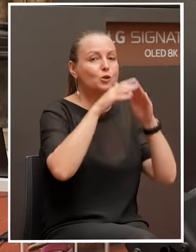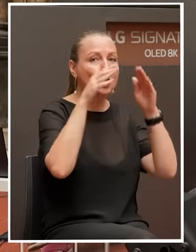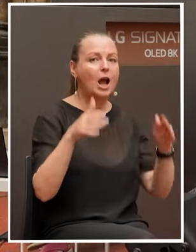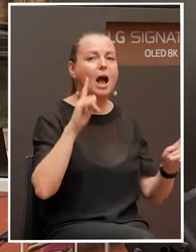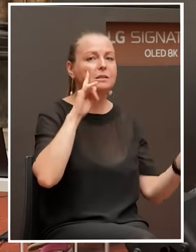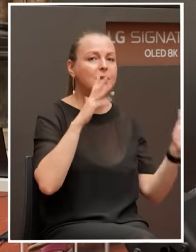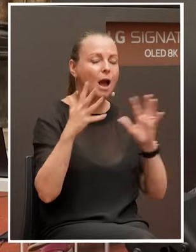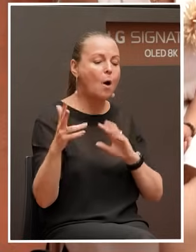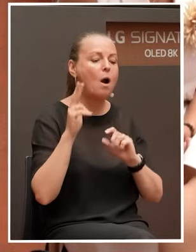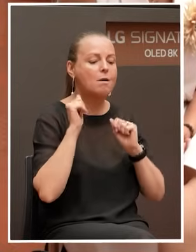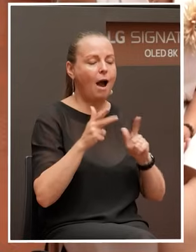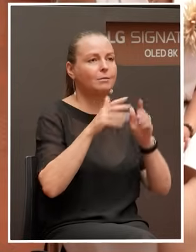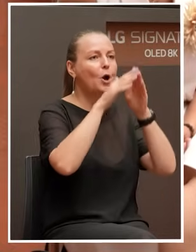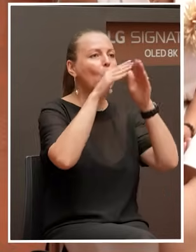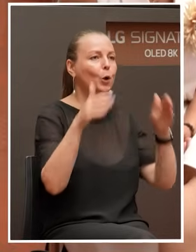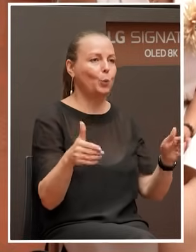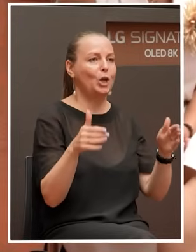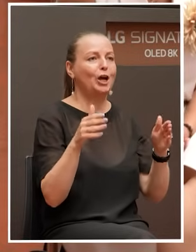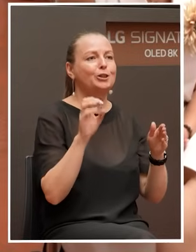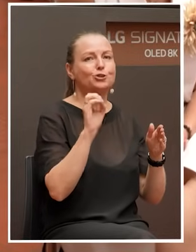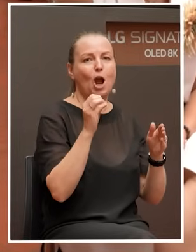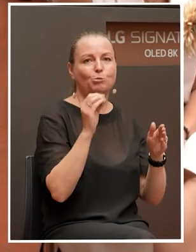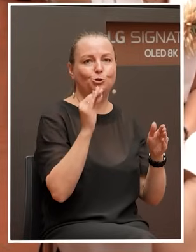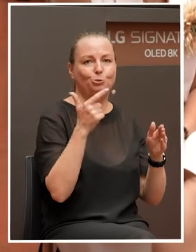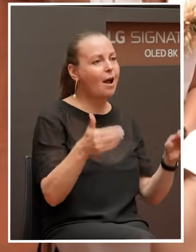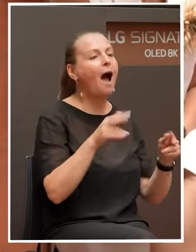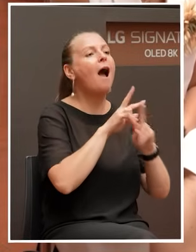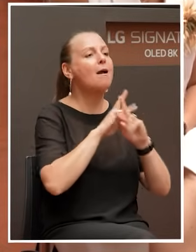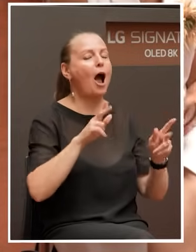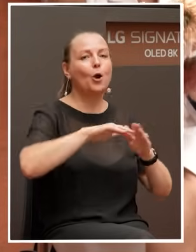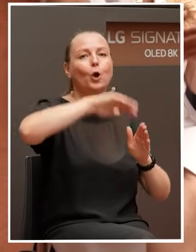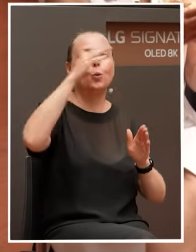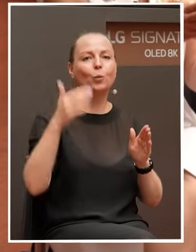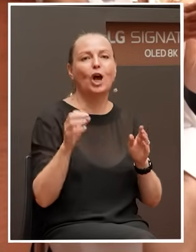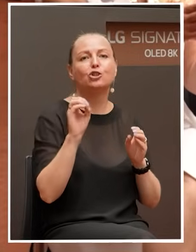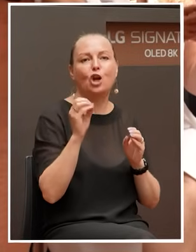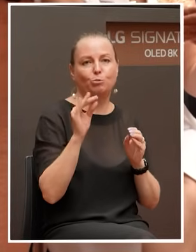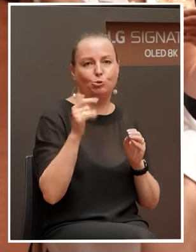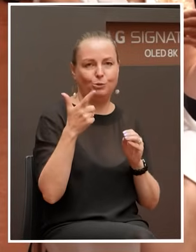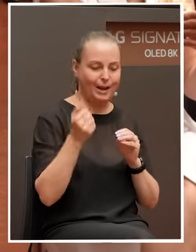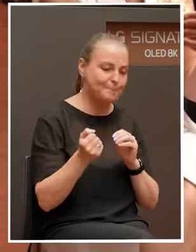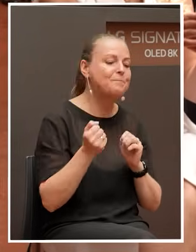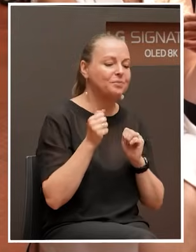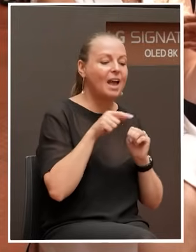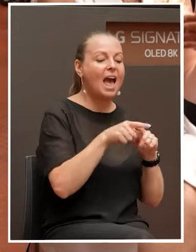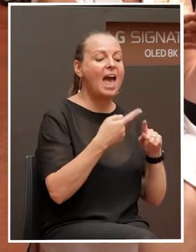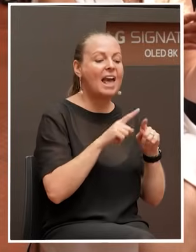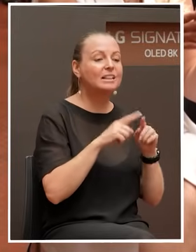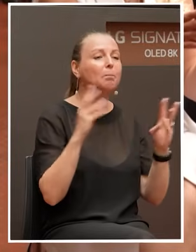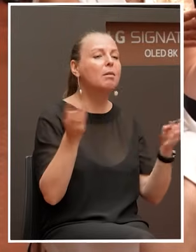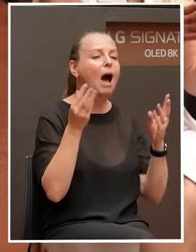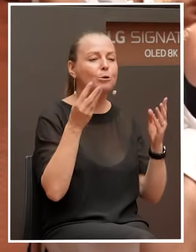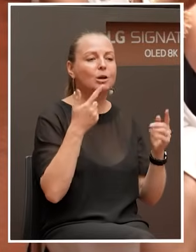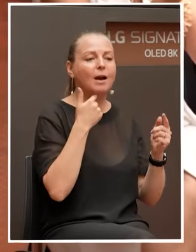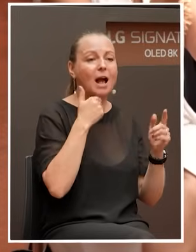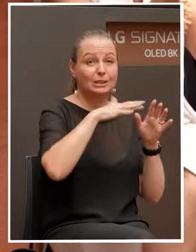сияют, как груда жемчуга. Запомните эту метафору. Их бока мерцают и загораются. Эти пылающие красным